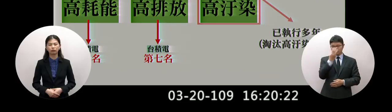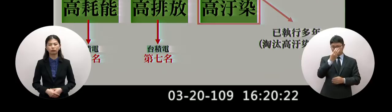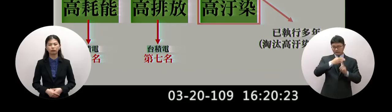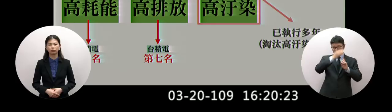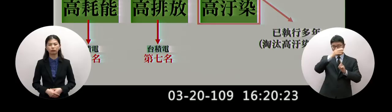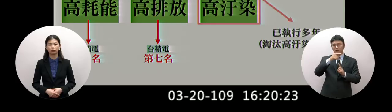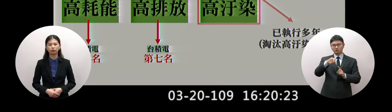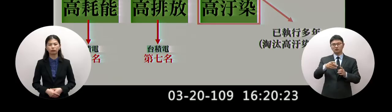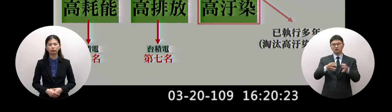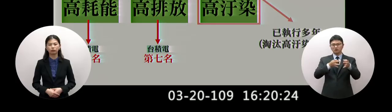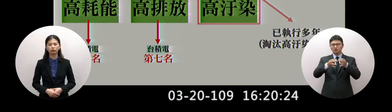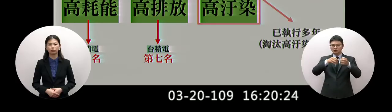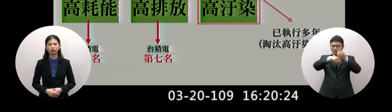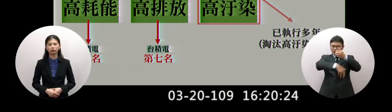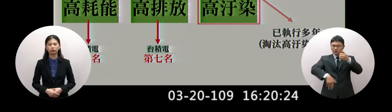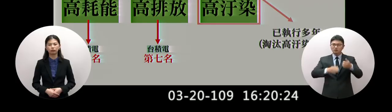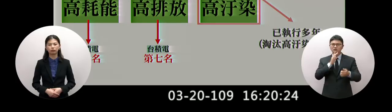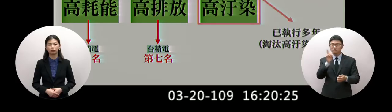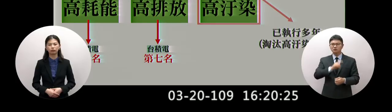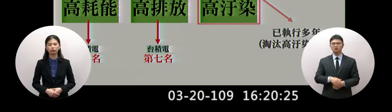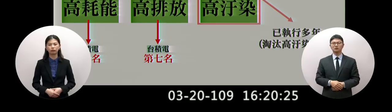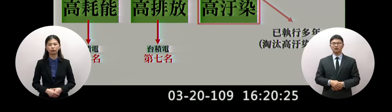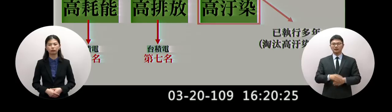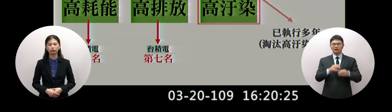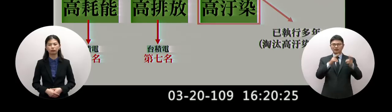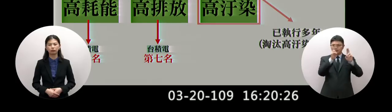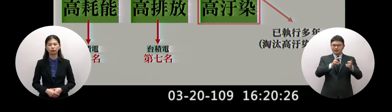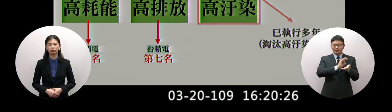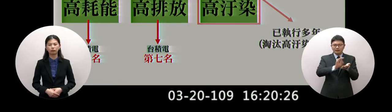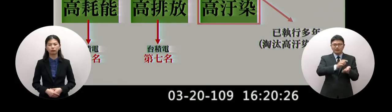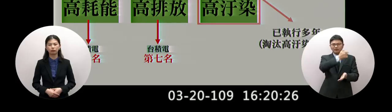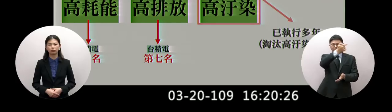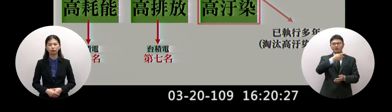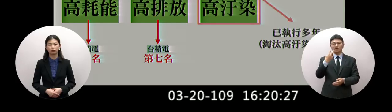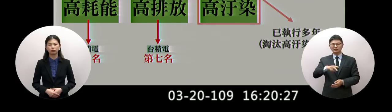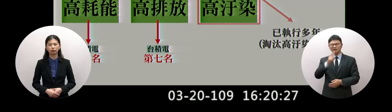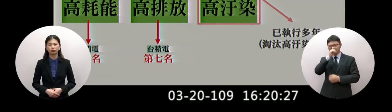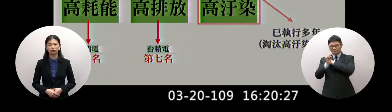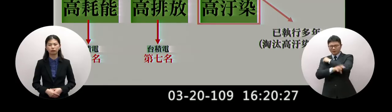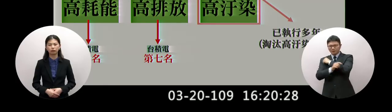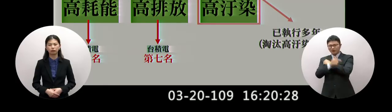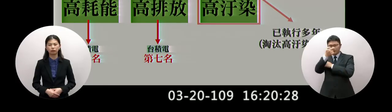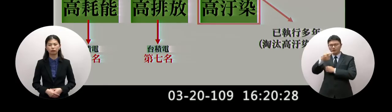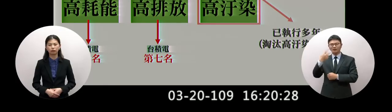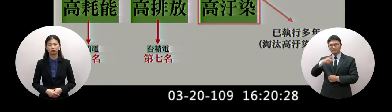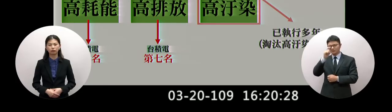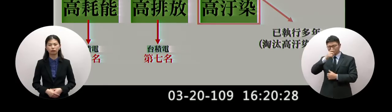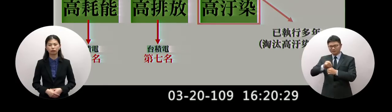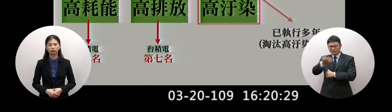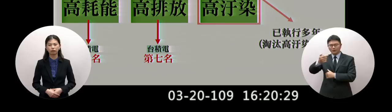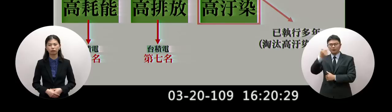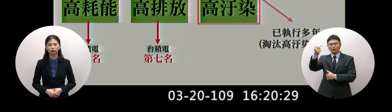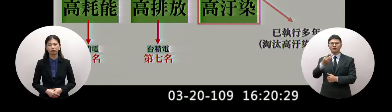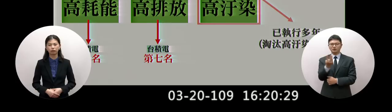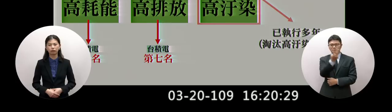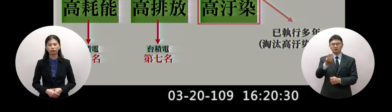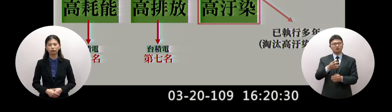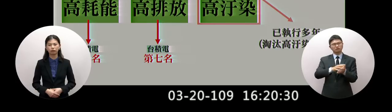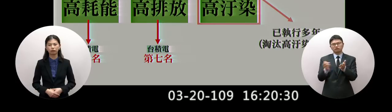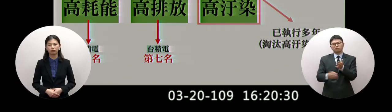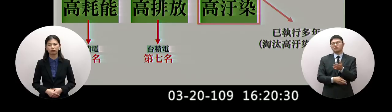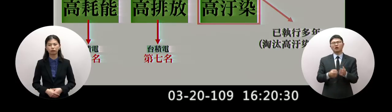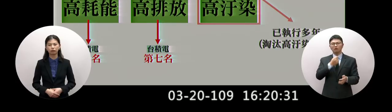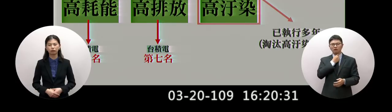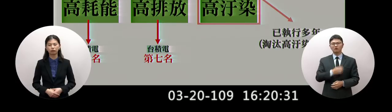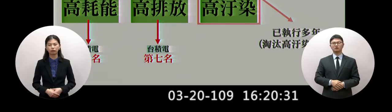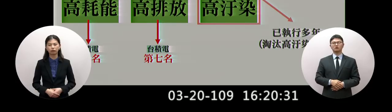业，这三高产业应该就是高耗能、高排放、高污染的产业。而淘汰高污染的产业，